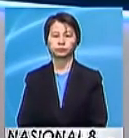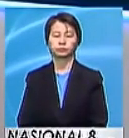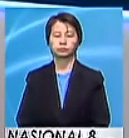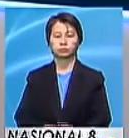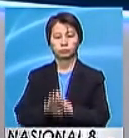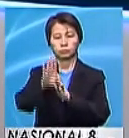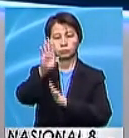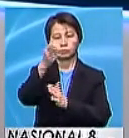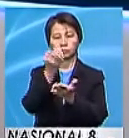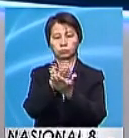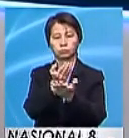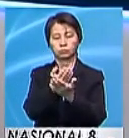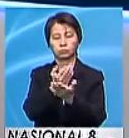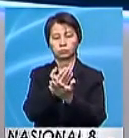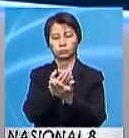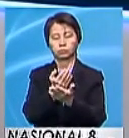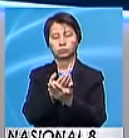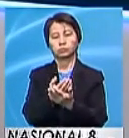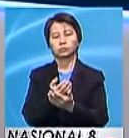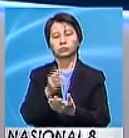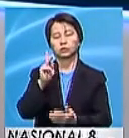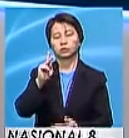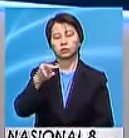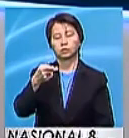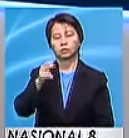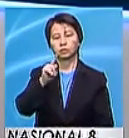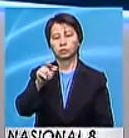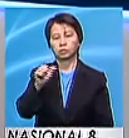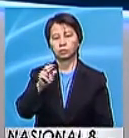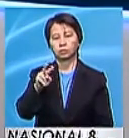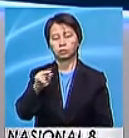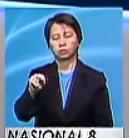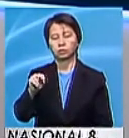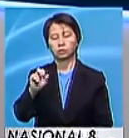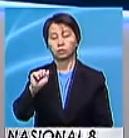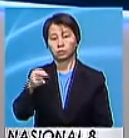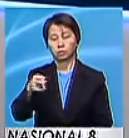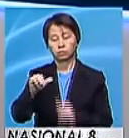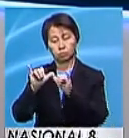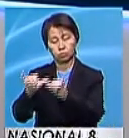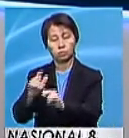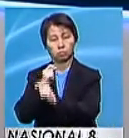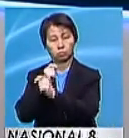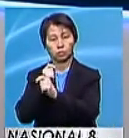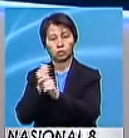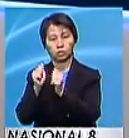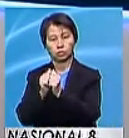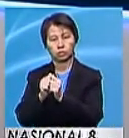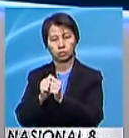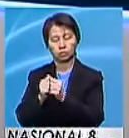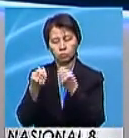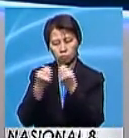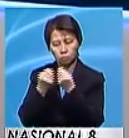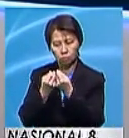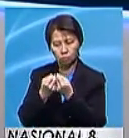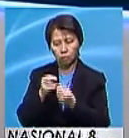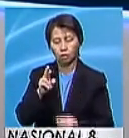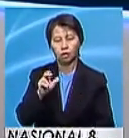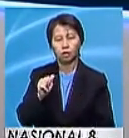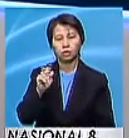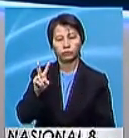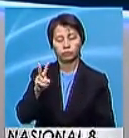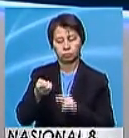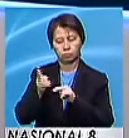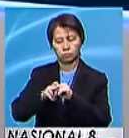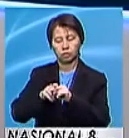Prestasi kewangan Khazanah Nasional Berhad tahun lalu kekal berdaya tahan dengan nilai portfolio aset boleh direalisasi RAV